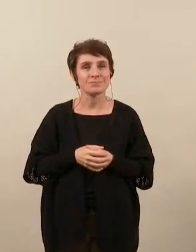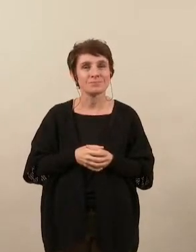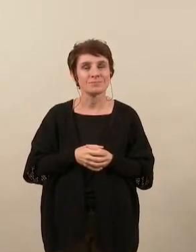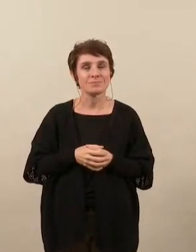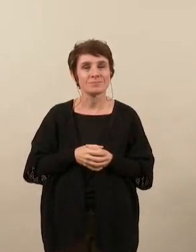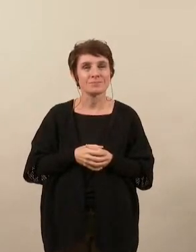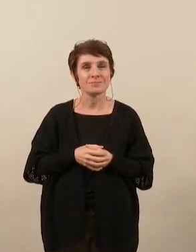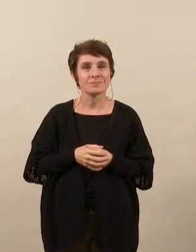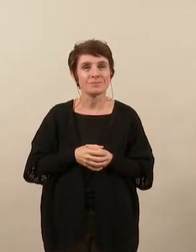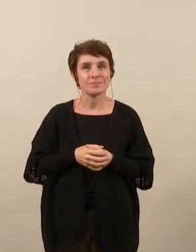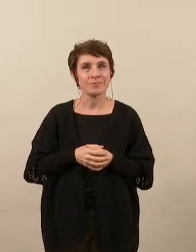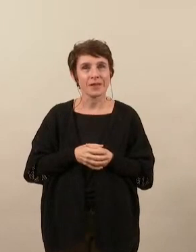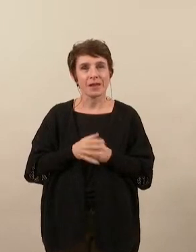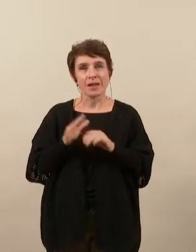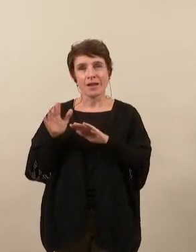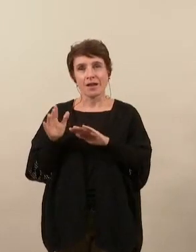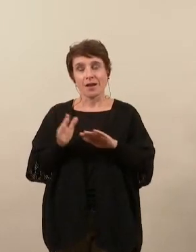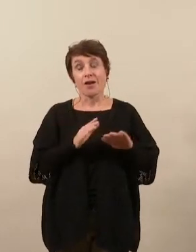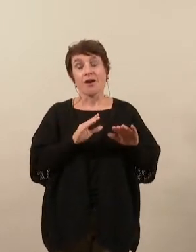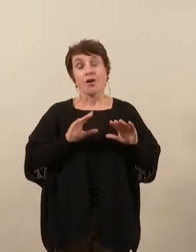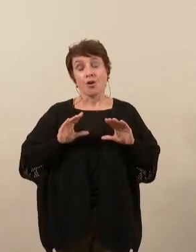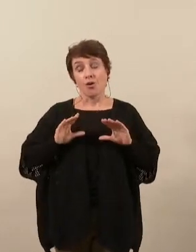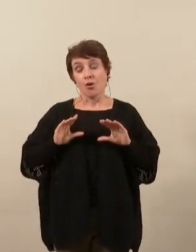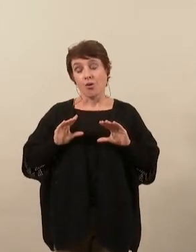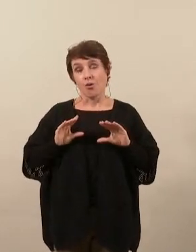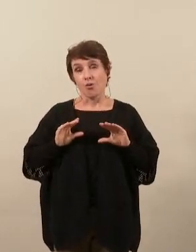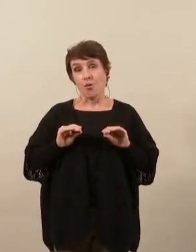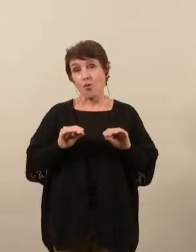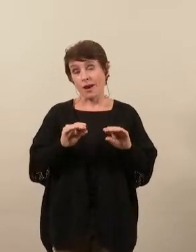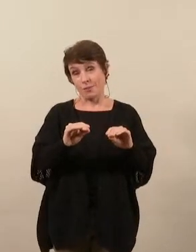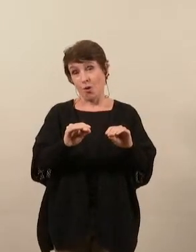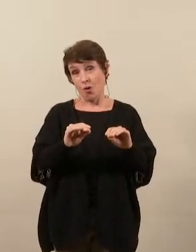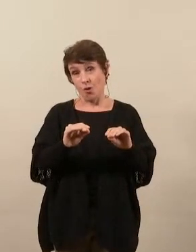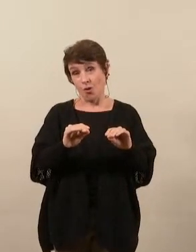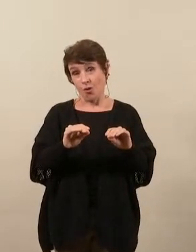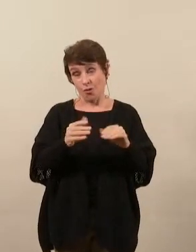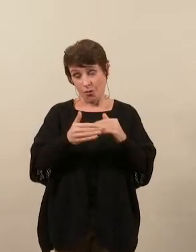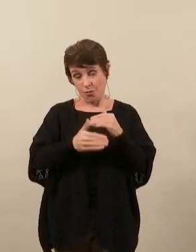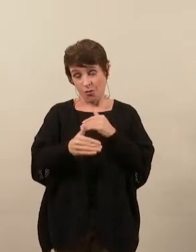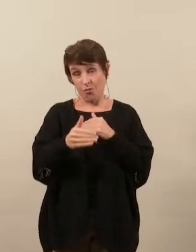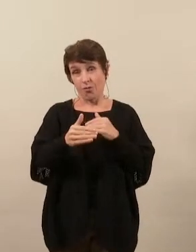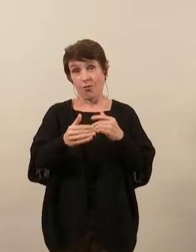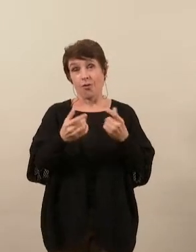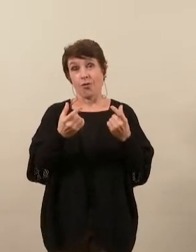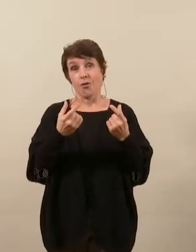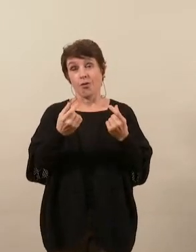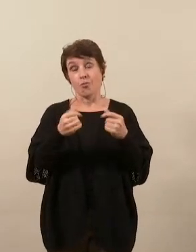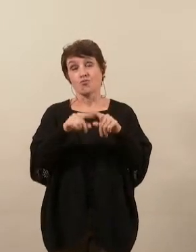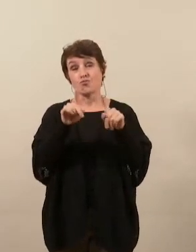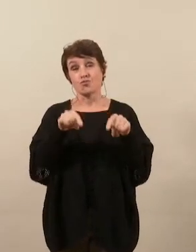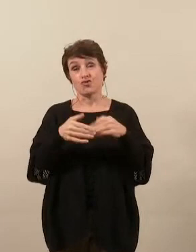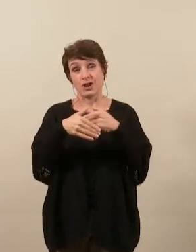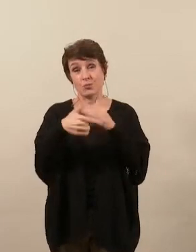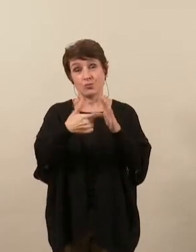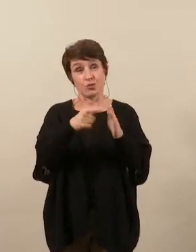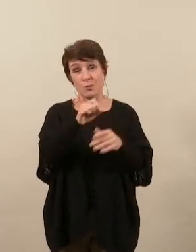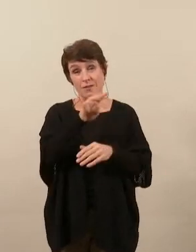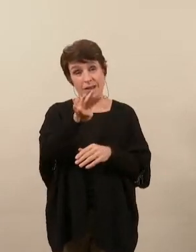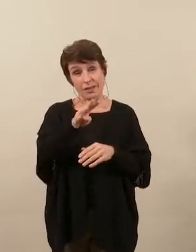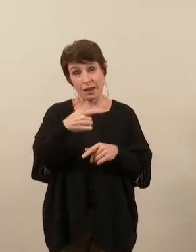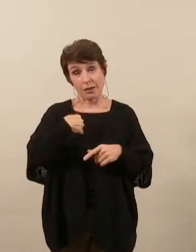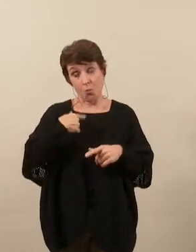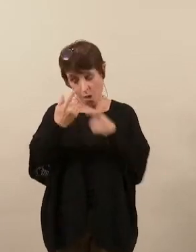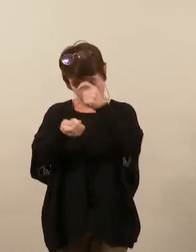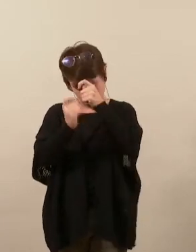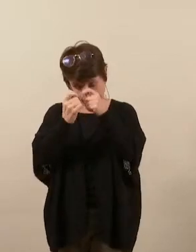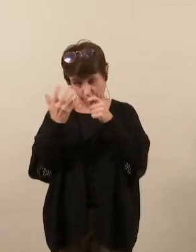Que restera-t-il concrètement de votre budget d'orientation? En 1,